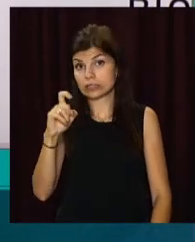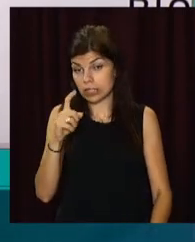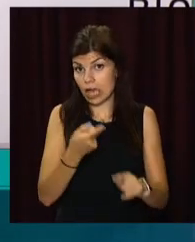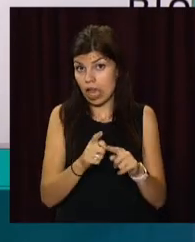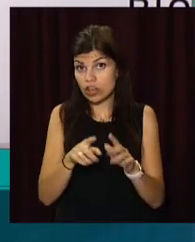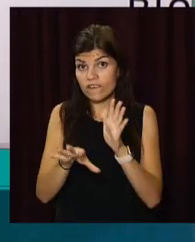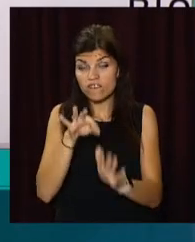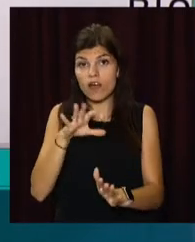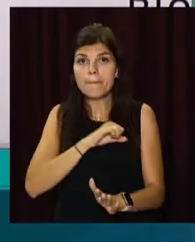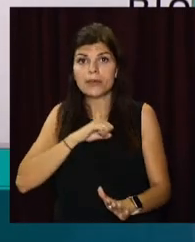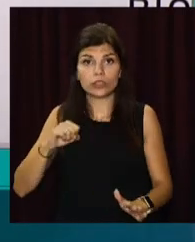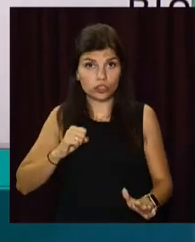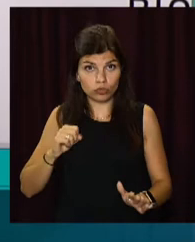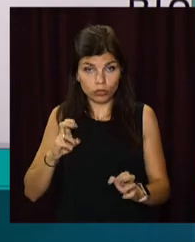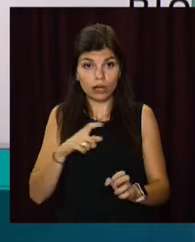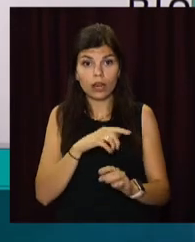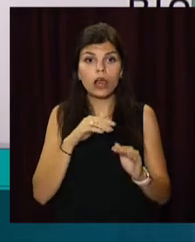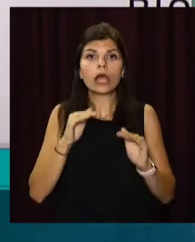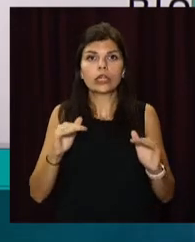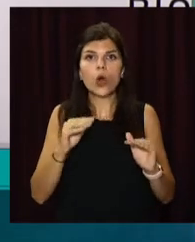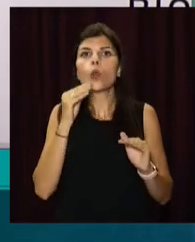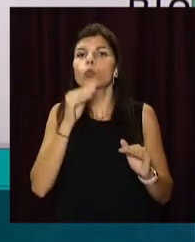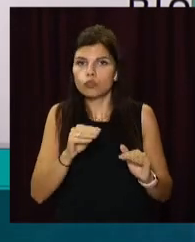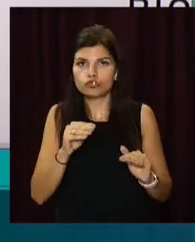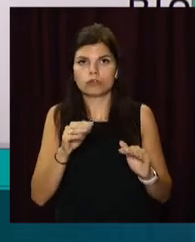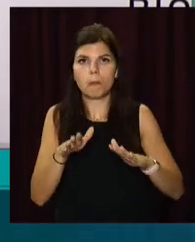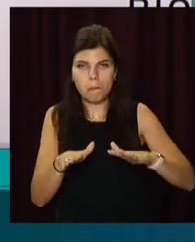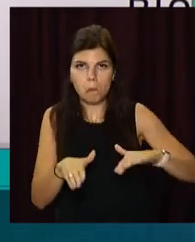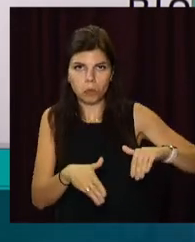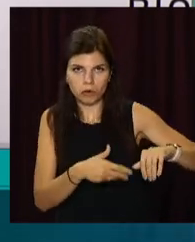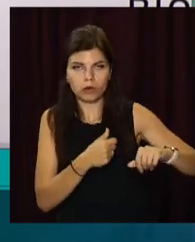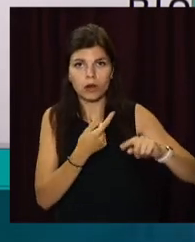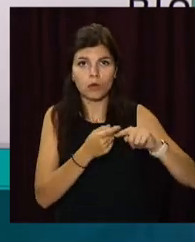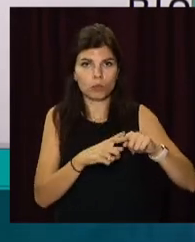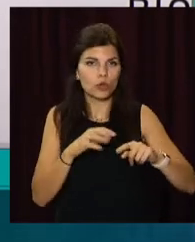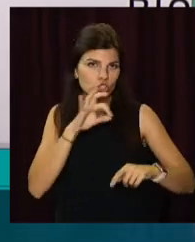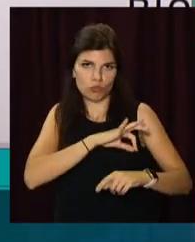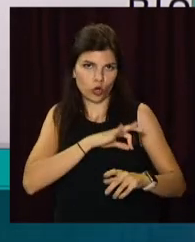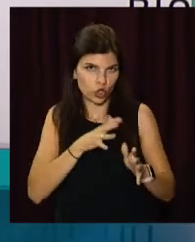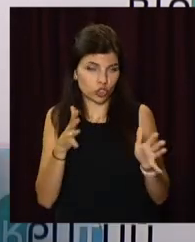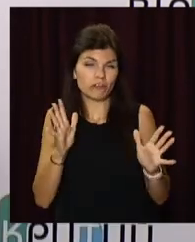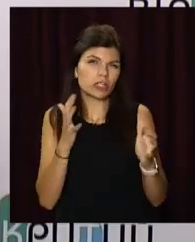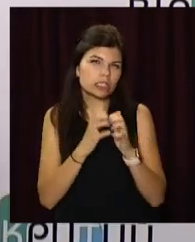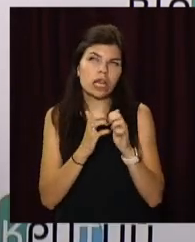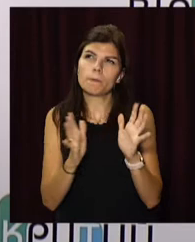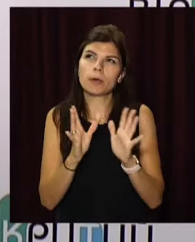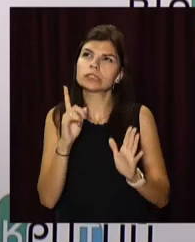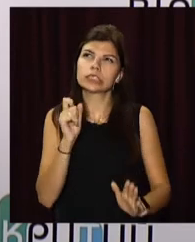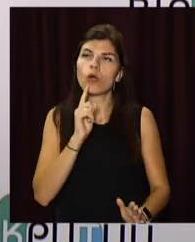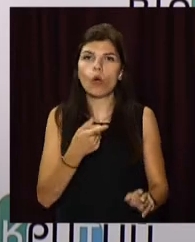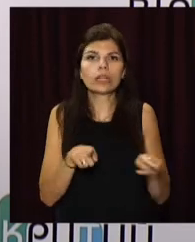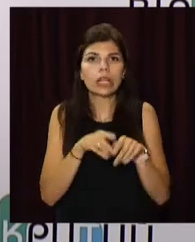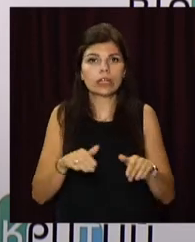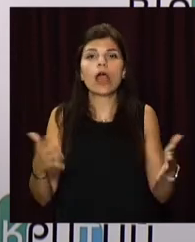выбором в педиатрической практике. Дети его лучше переносят, и поэтому мы очень широко используем. В среднем за год таких